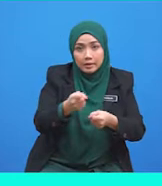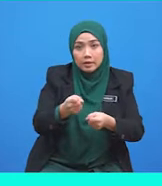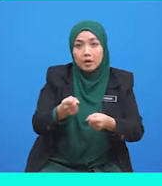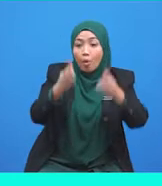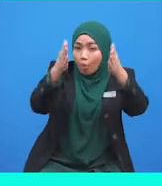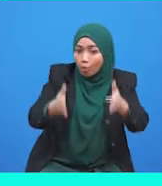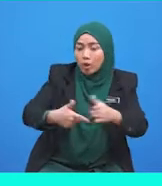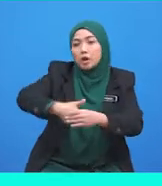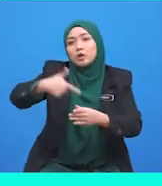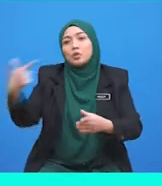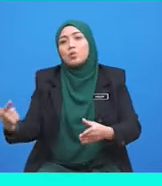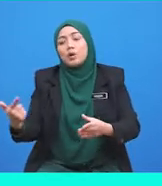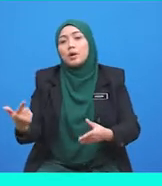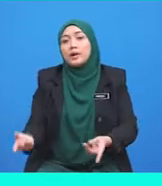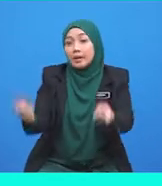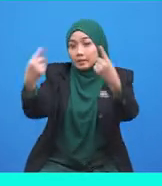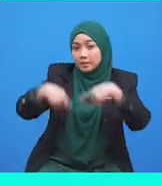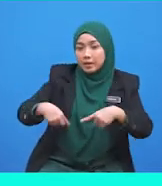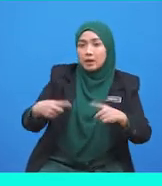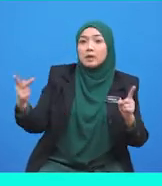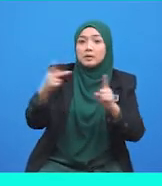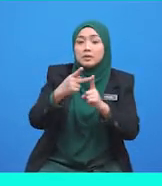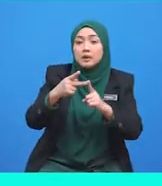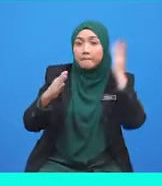dari luar negara untuk melawat ke negara kita.